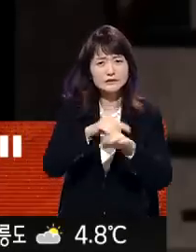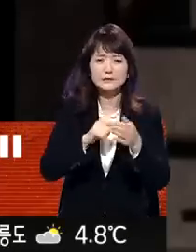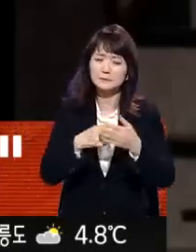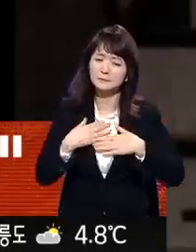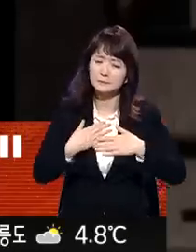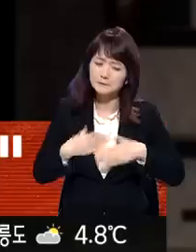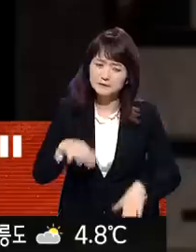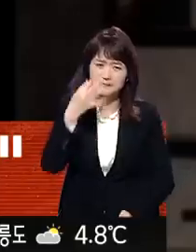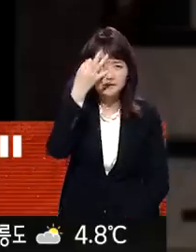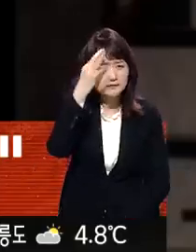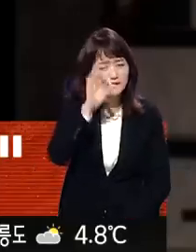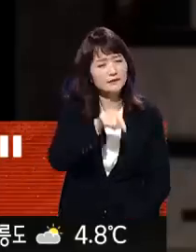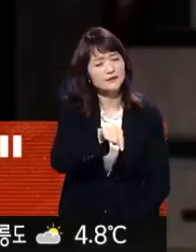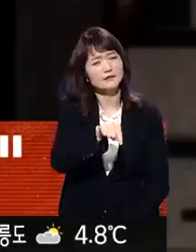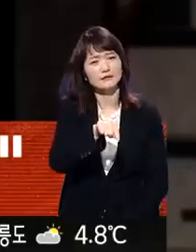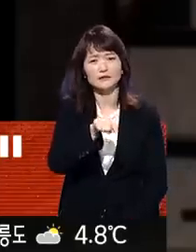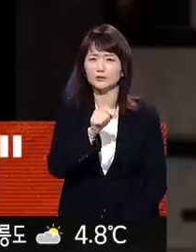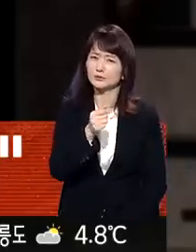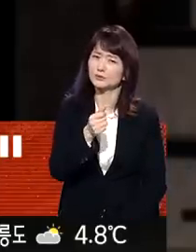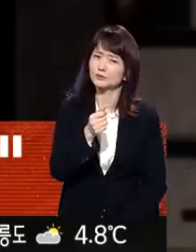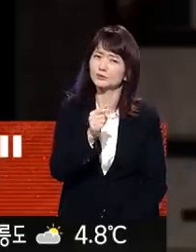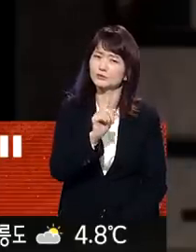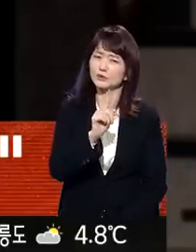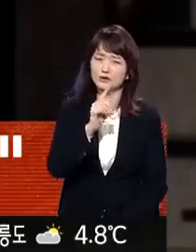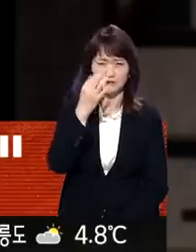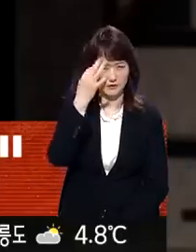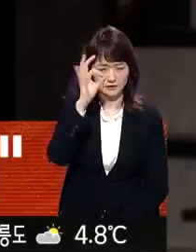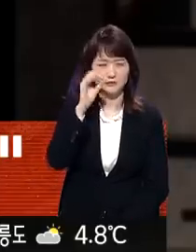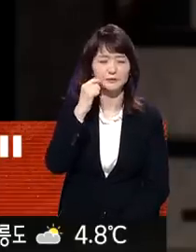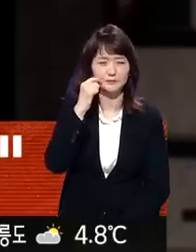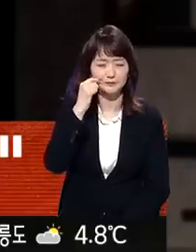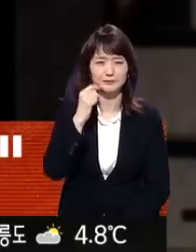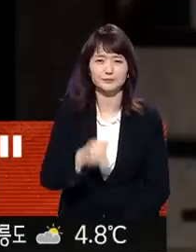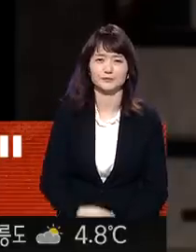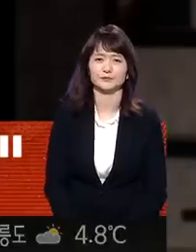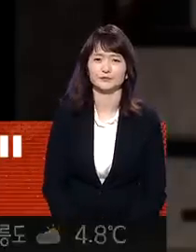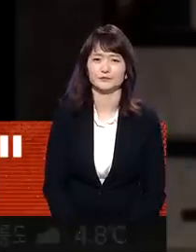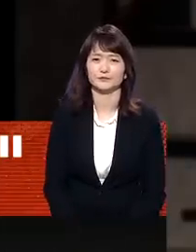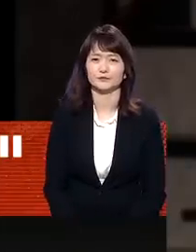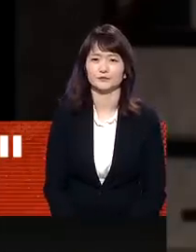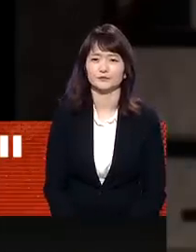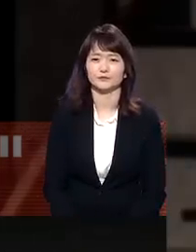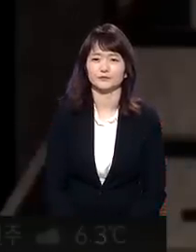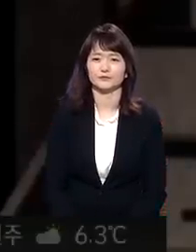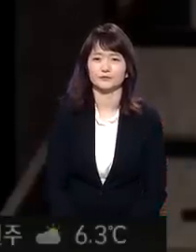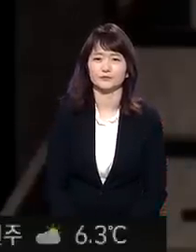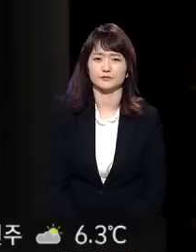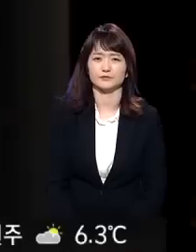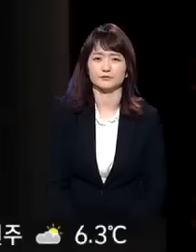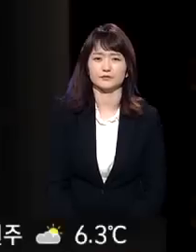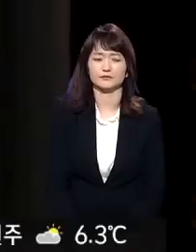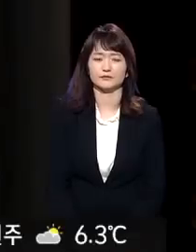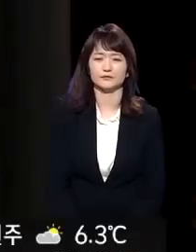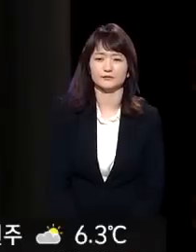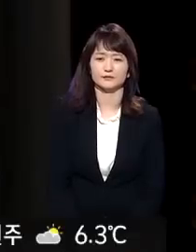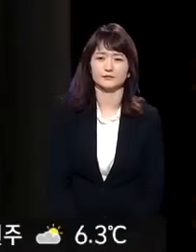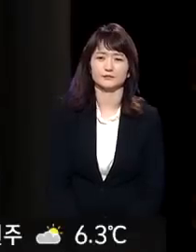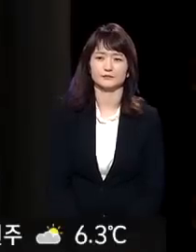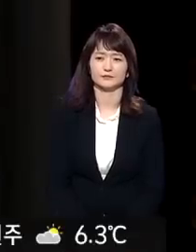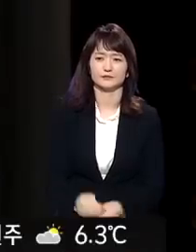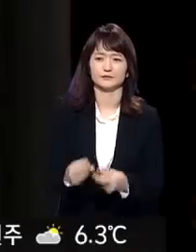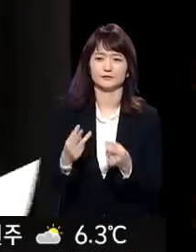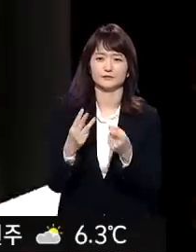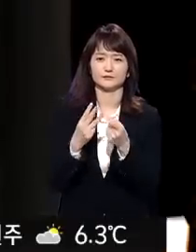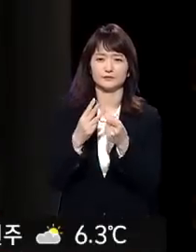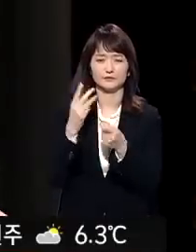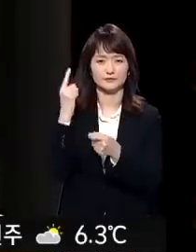인정하는 것은 제가 봤을 때 좀 인정될 수 없다 이런 말씀드리겠습니다. 알겠습니다. 자, 두 번째 사건 이렇게 정리하고요.